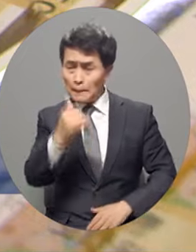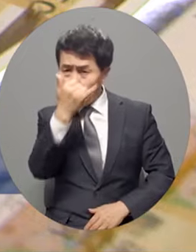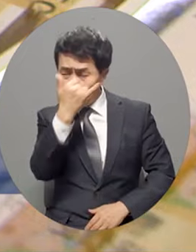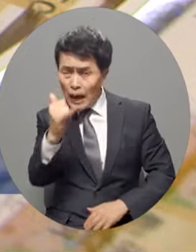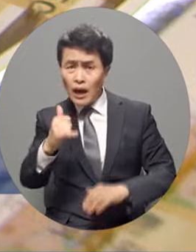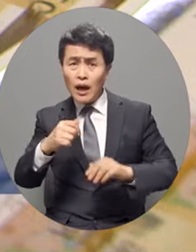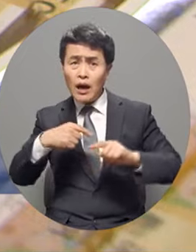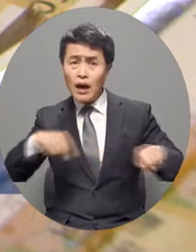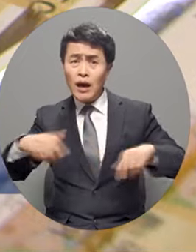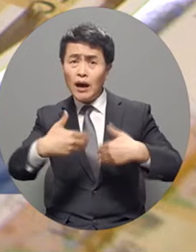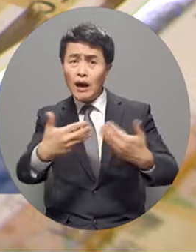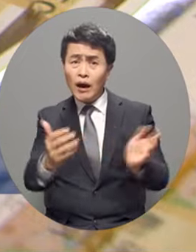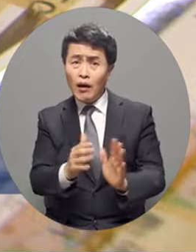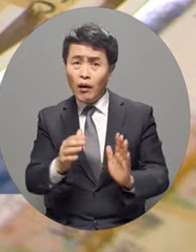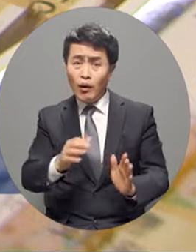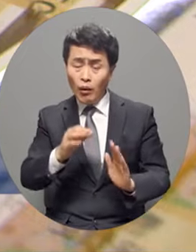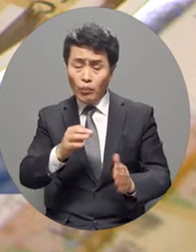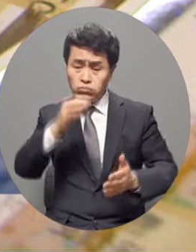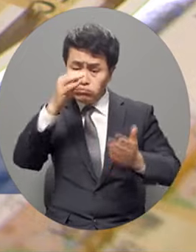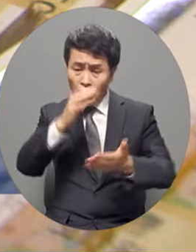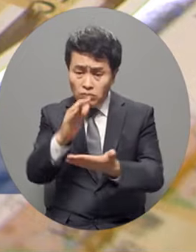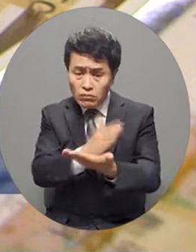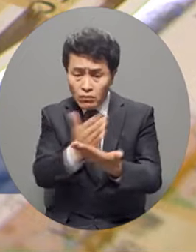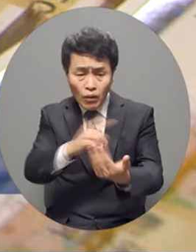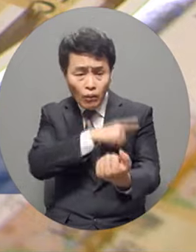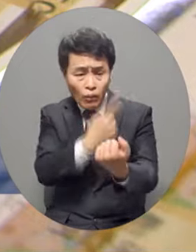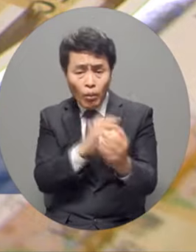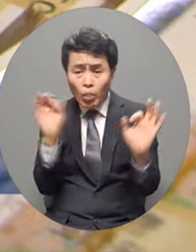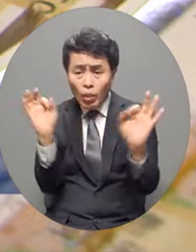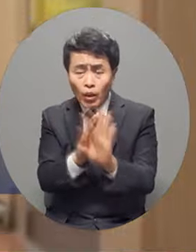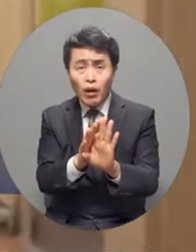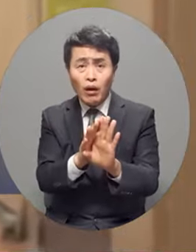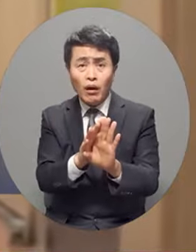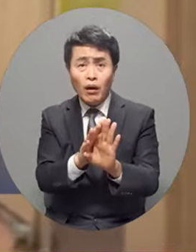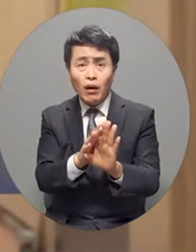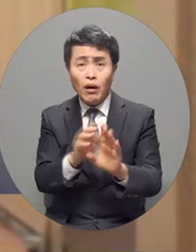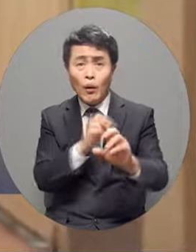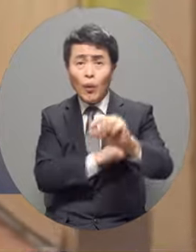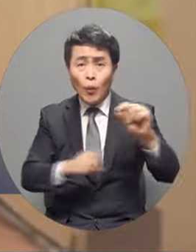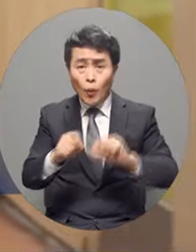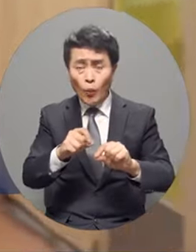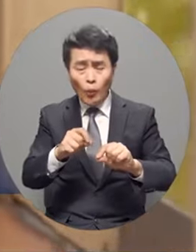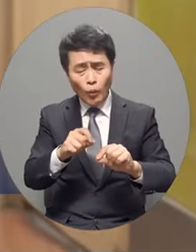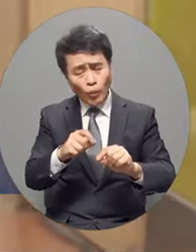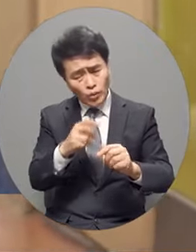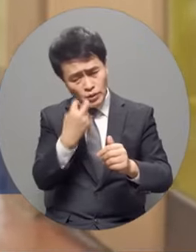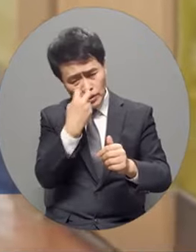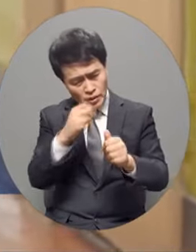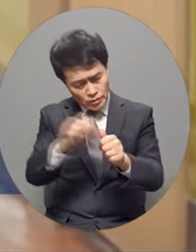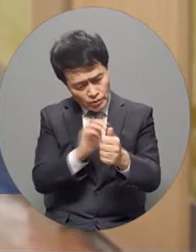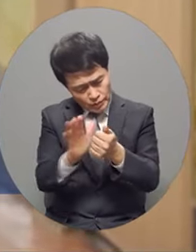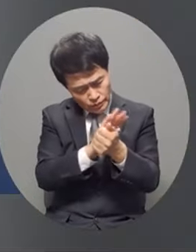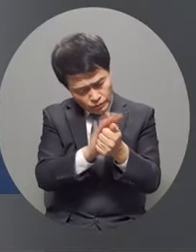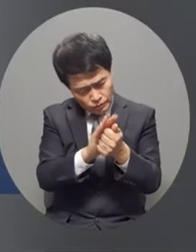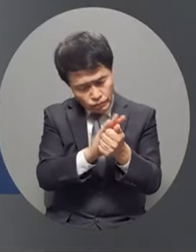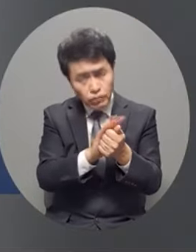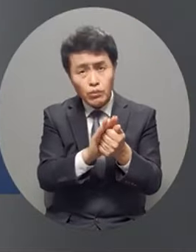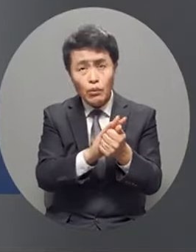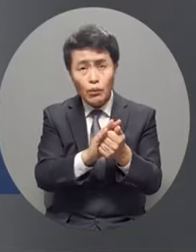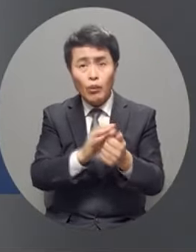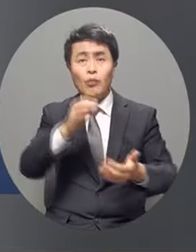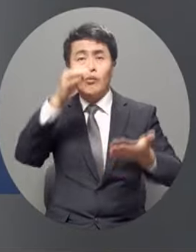사람에게 유류분 권리를 상실시키고 반대로 독박 간병과 같이 돌아가신 분을 특별히 부양한